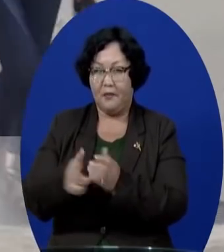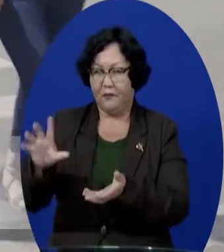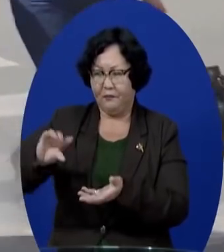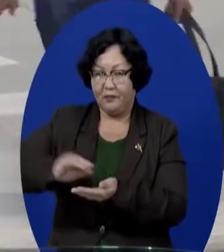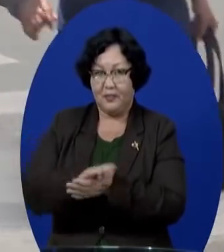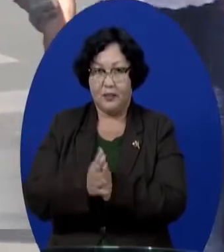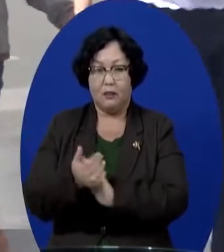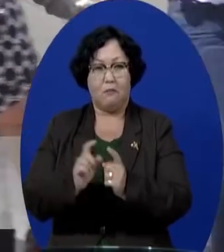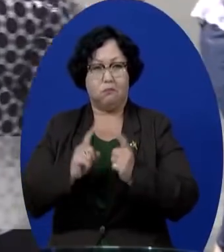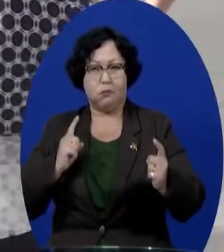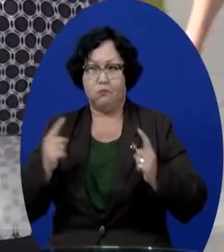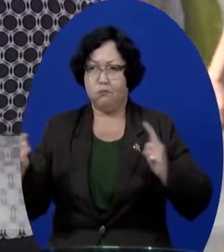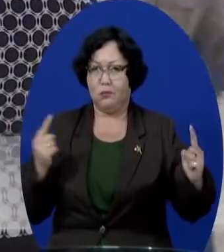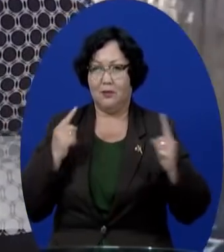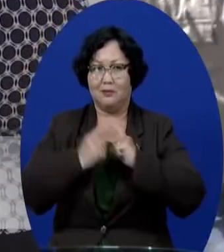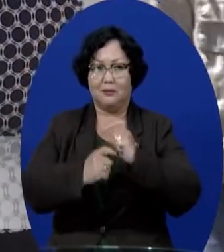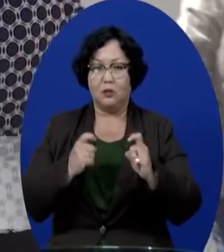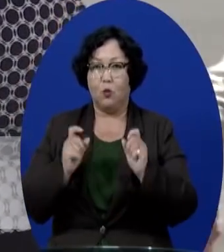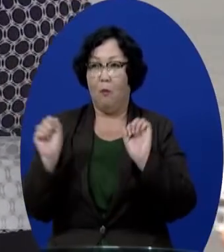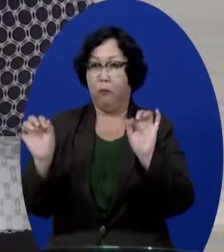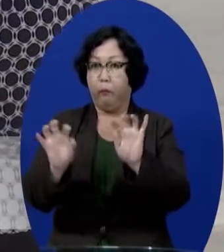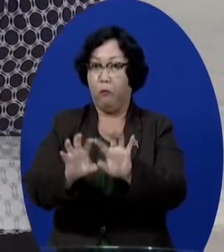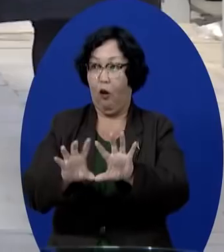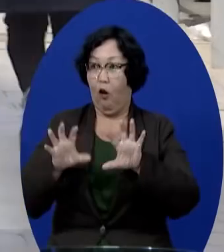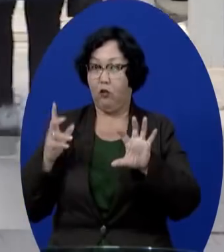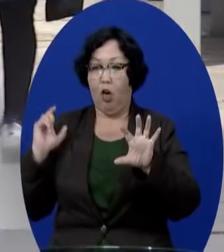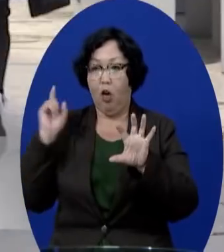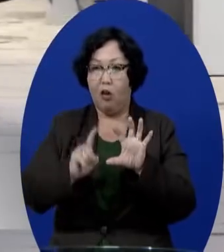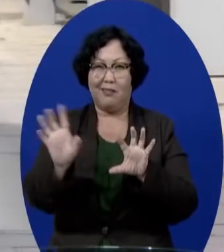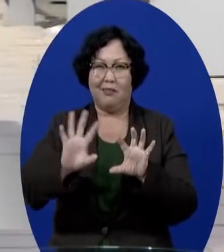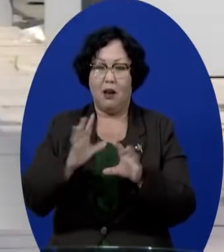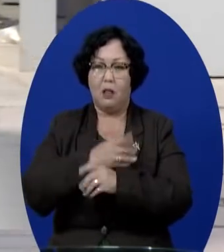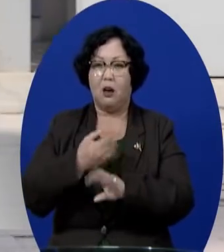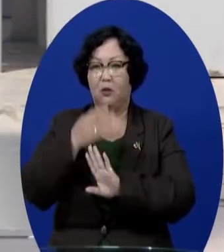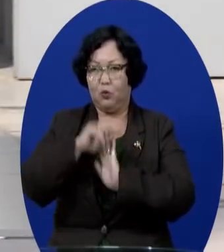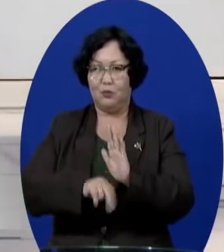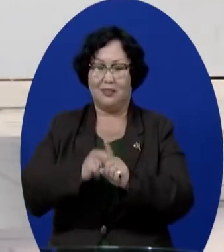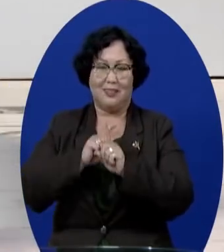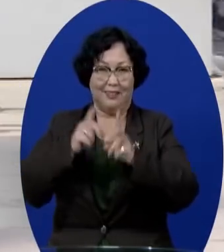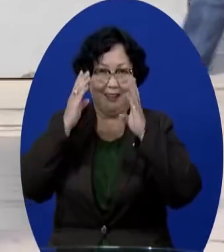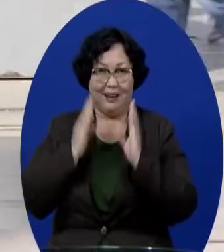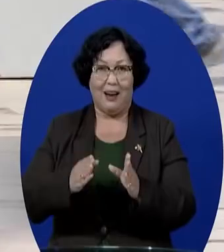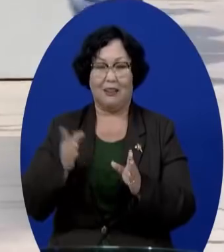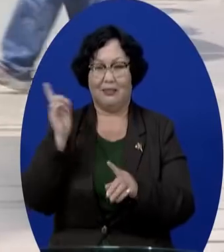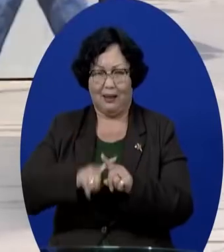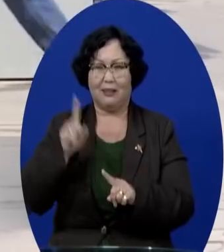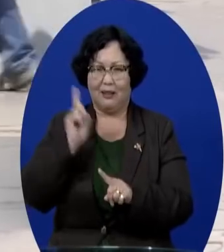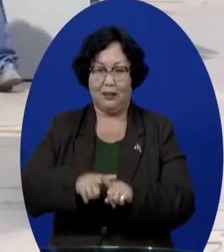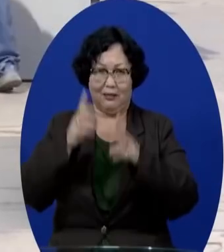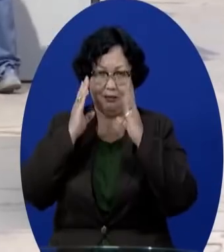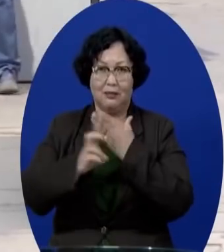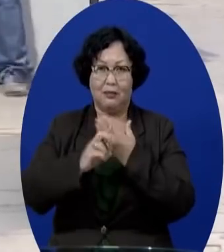олон хүн цугласан газар очихгүй байж, халдвар хамгааллын дэглэмээ сайтар баримтлахыг дахин дахин анхааруулж байна.